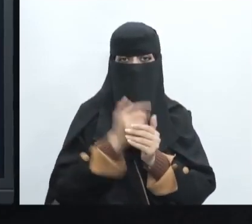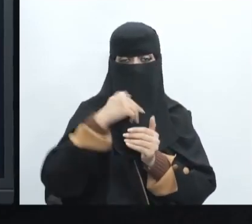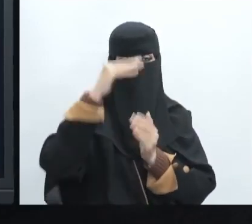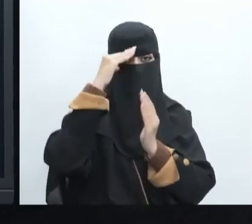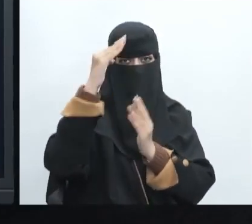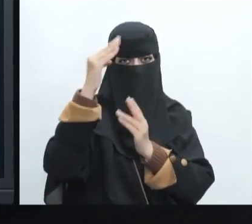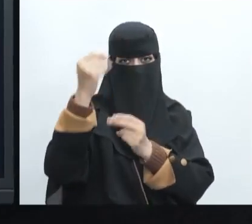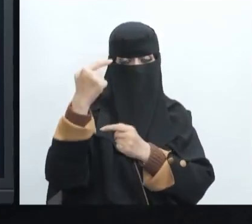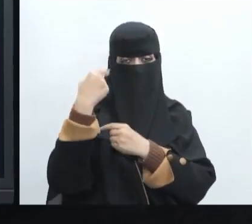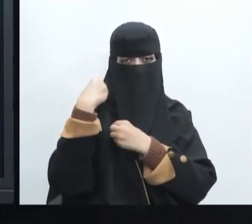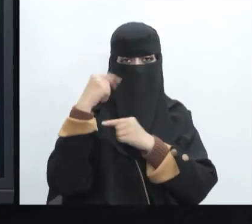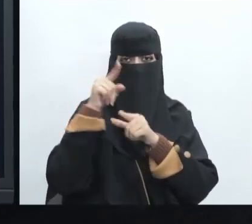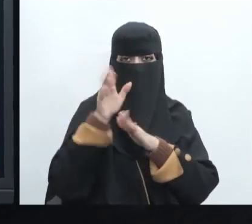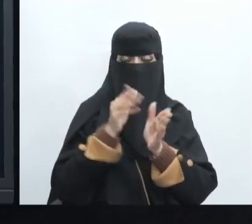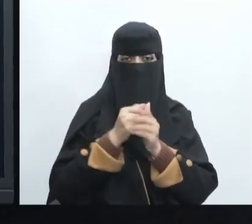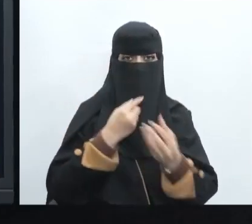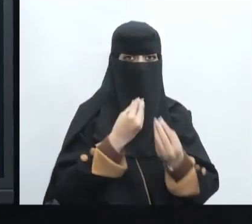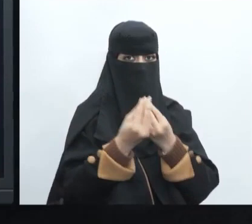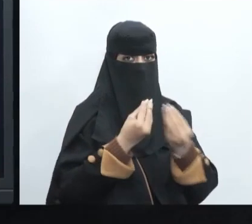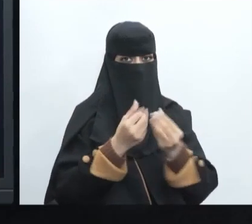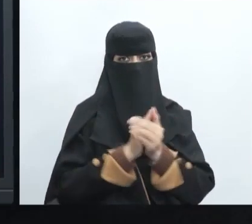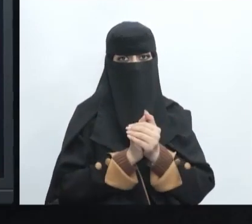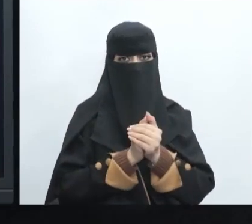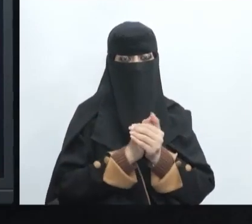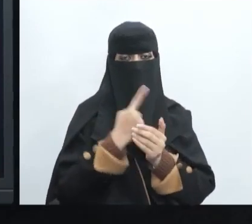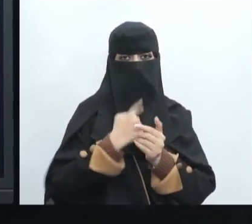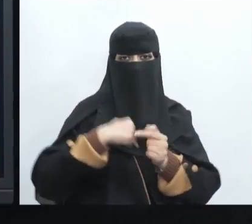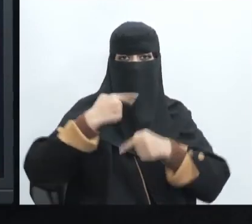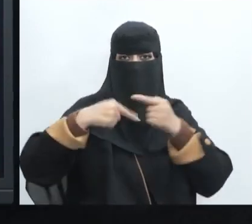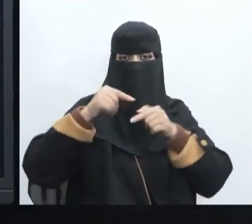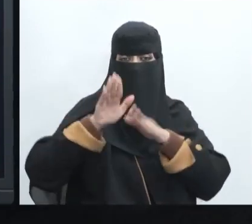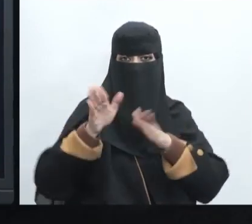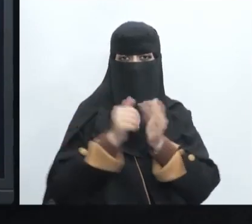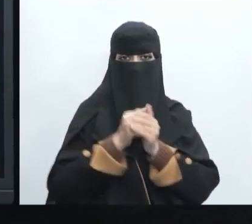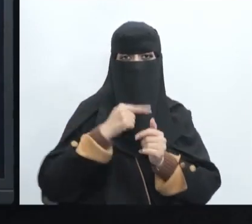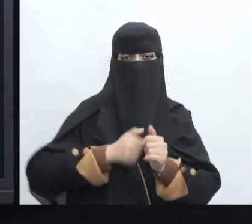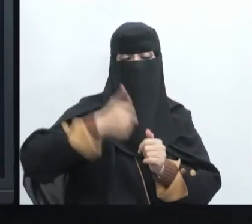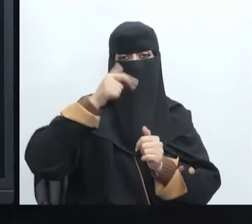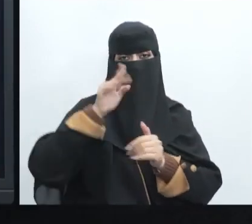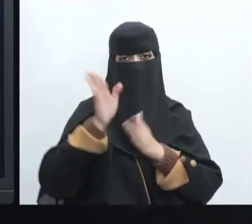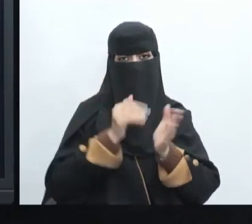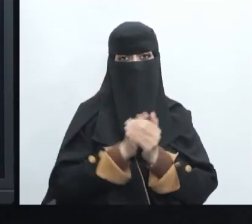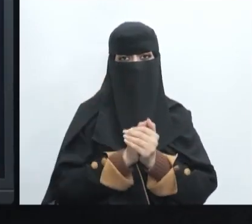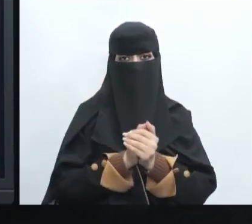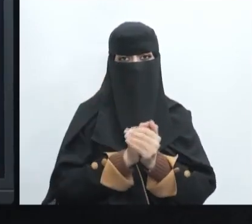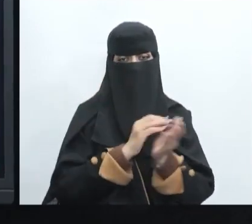شاكرا ومقدرا لكم تفاعلكم مع تمنياتي لكم بالتوفيق والنجاح